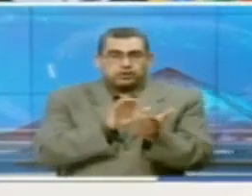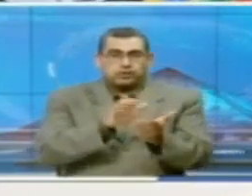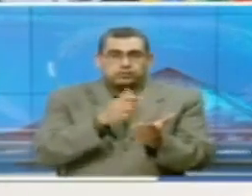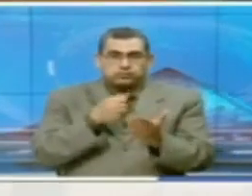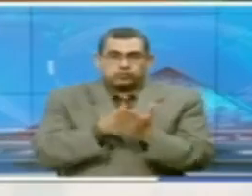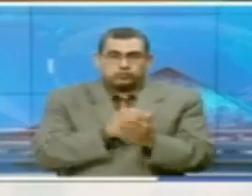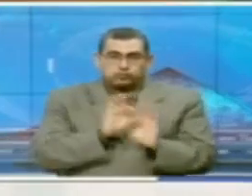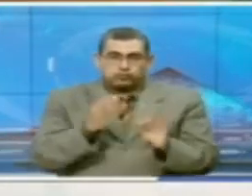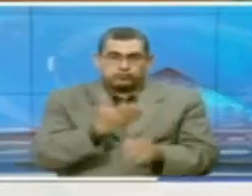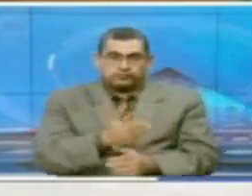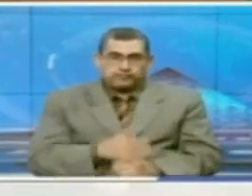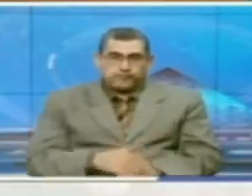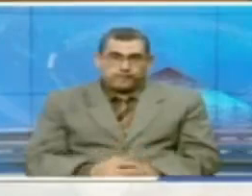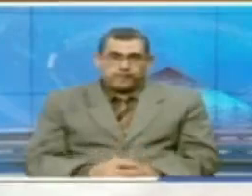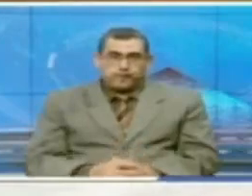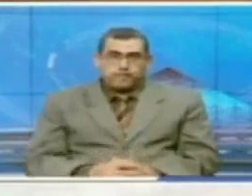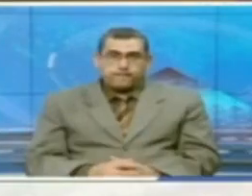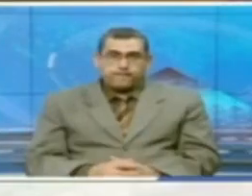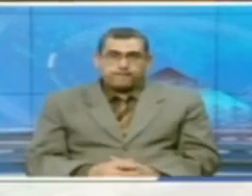والتميز.